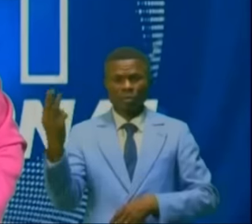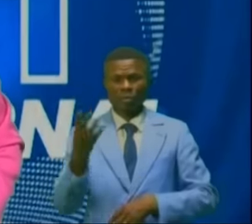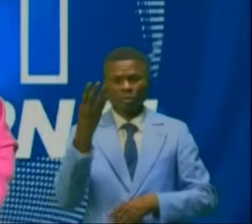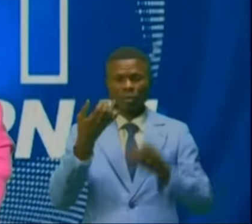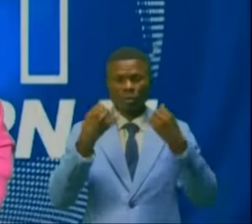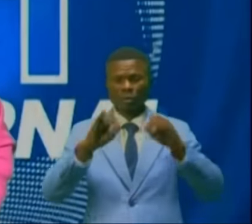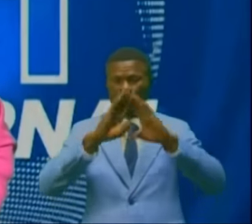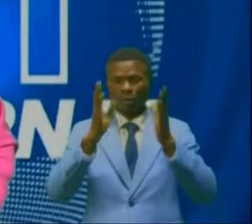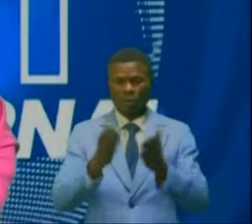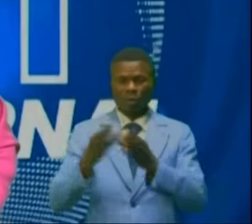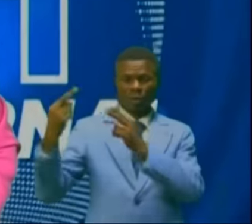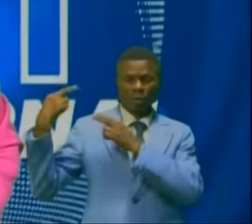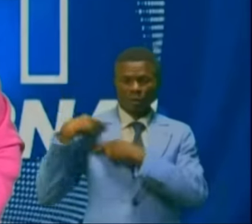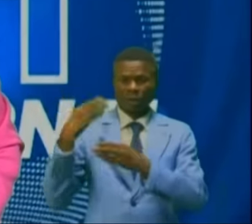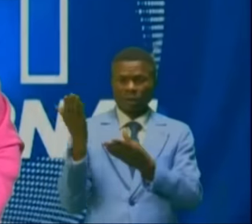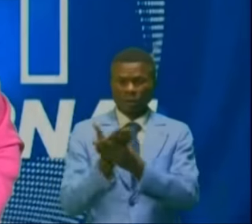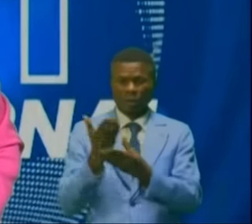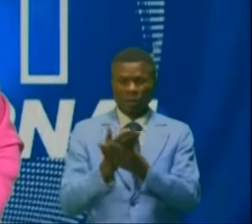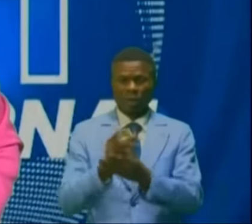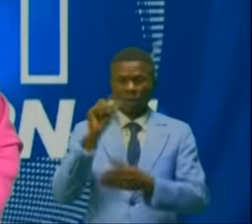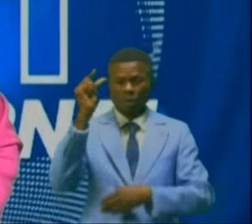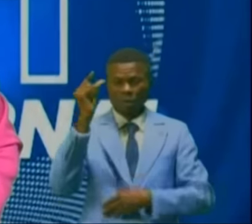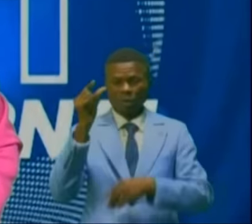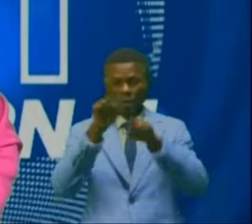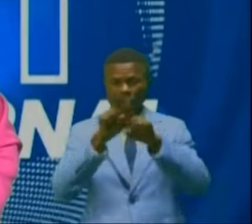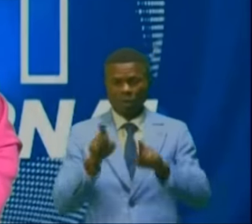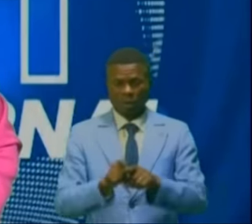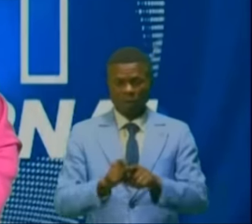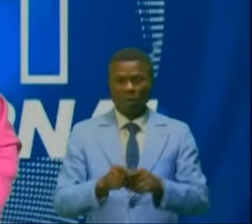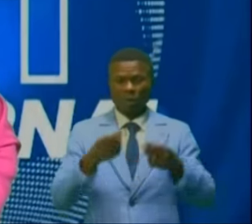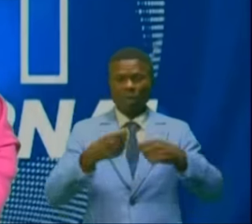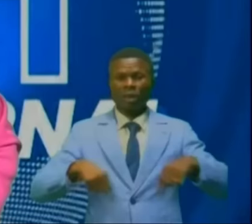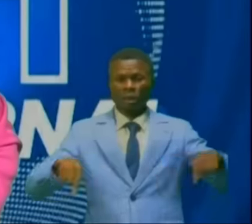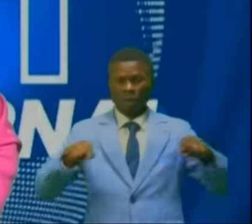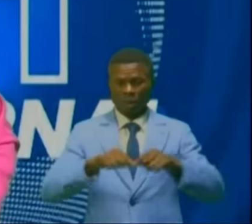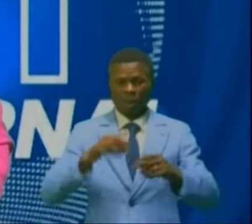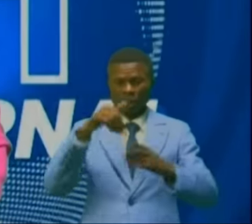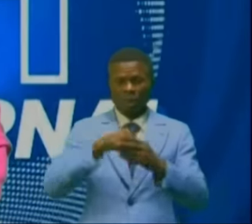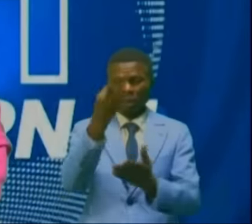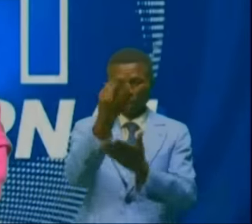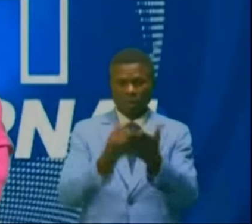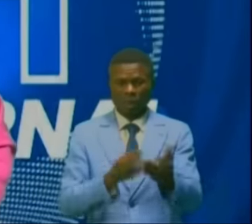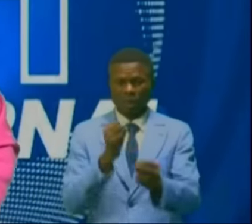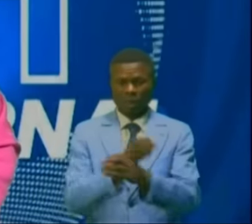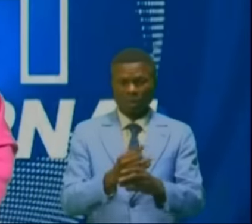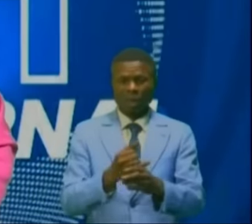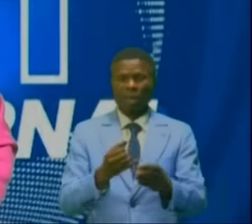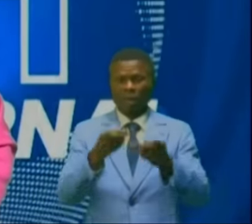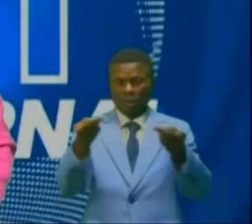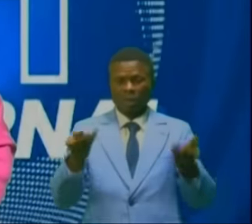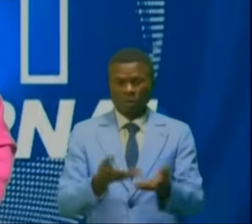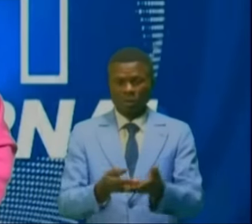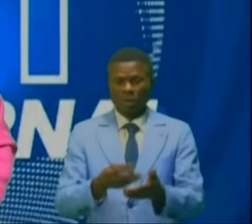aux titulaires des titres miniers et des carrés repris dans la liste disponible sur son site